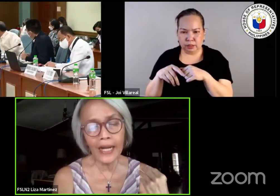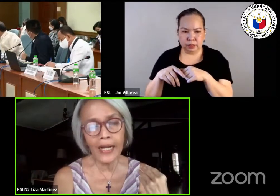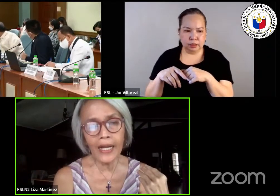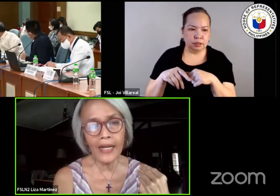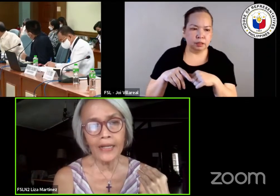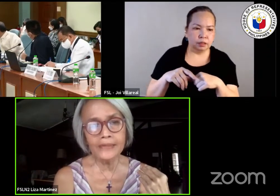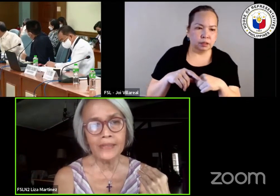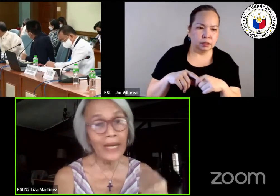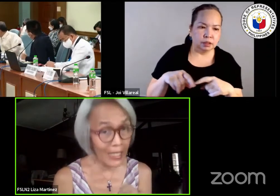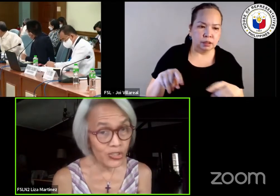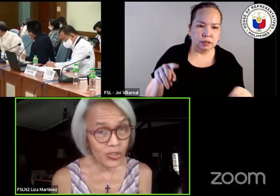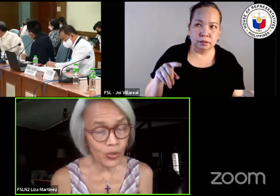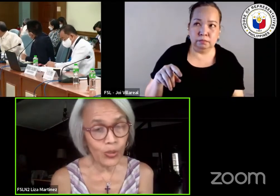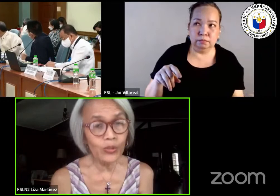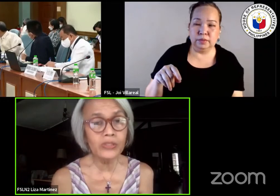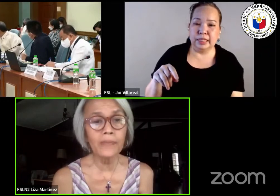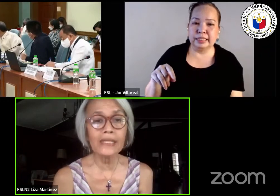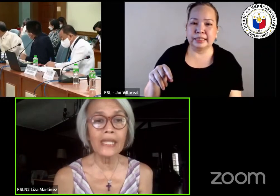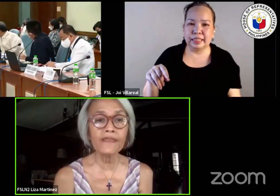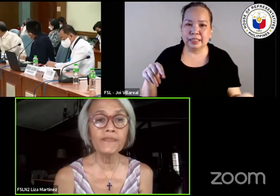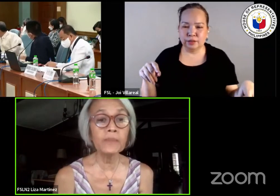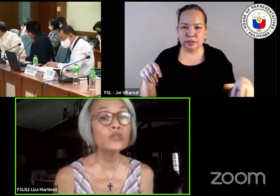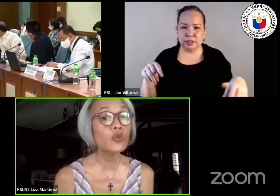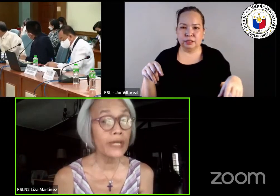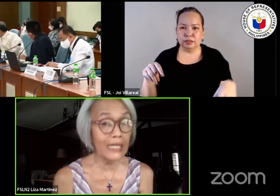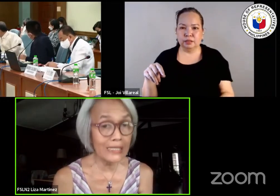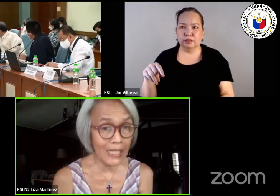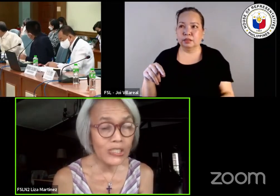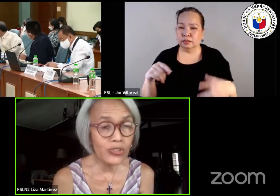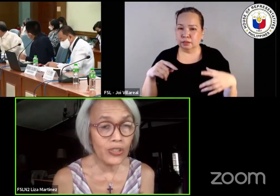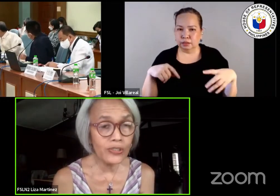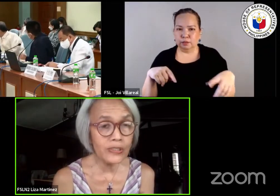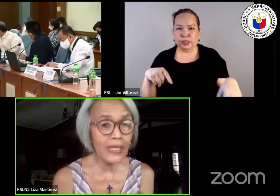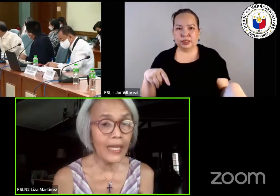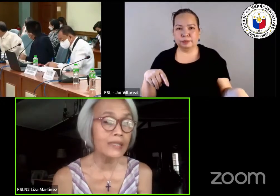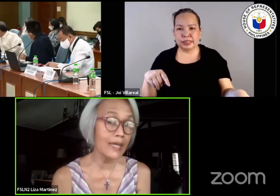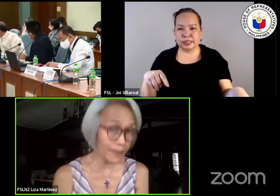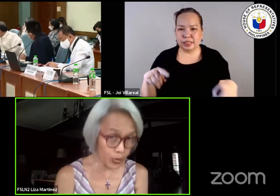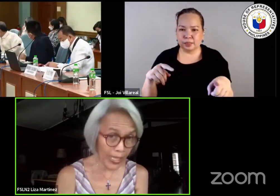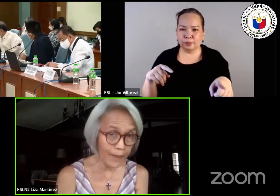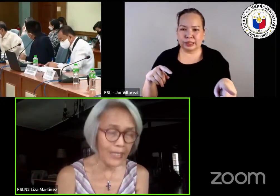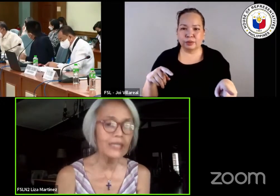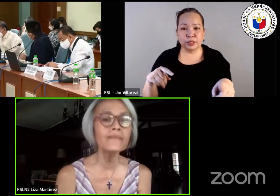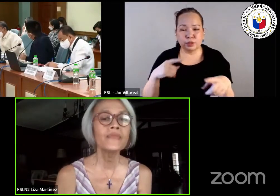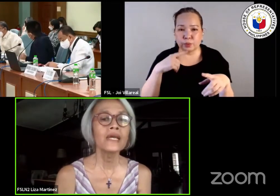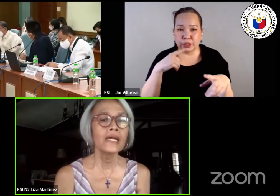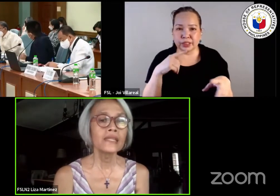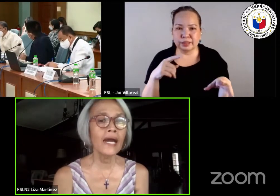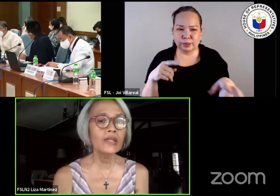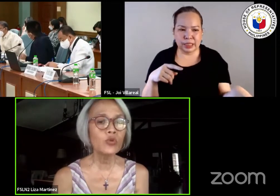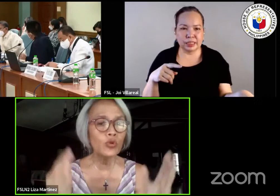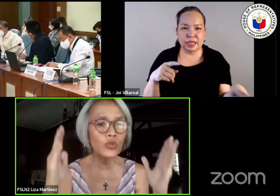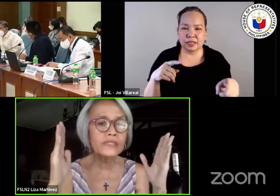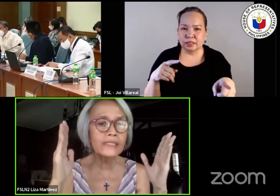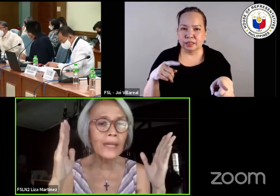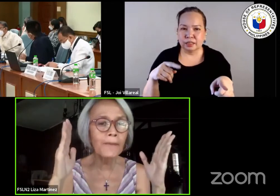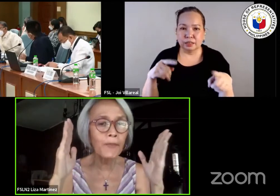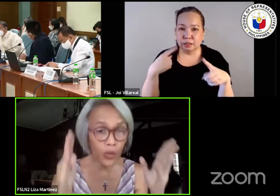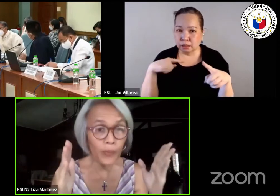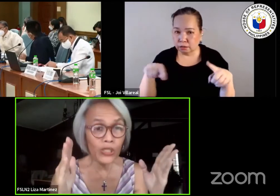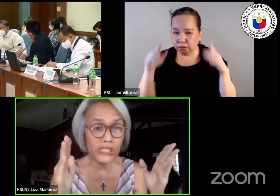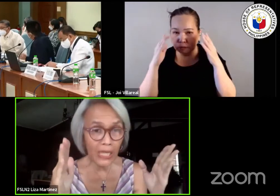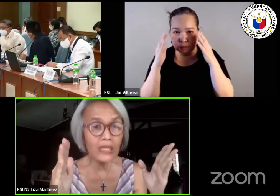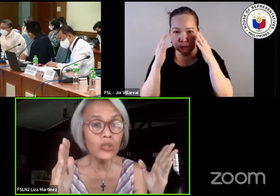amin, sa mga NGO, sa mga deaf people's organizations, tinataya po namin na doon